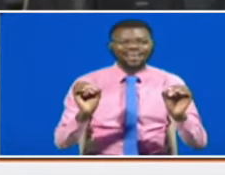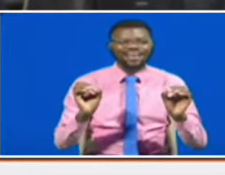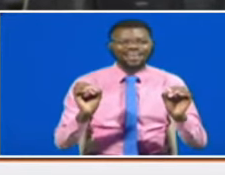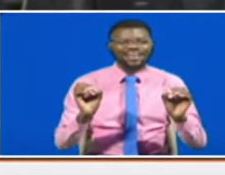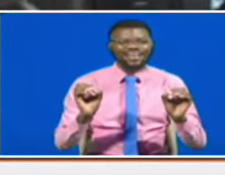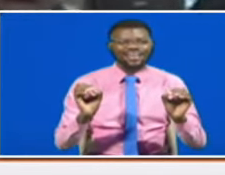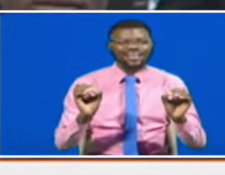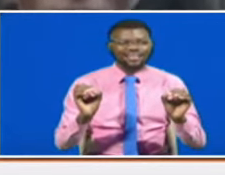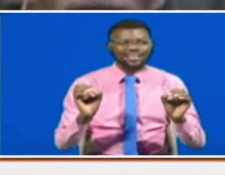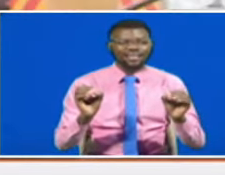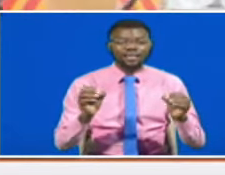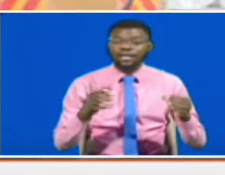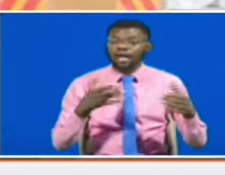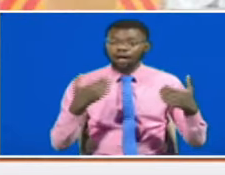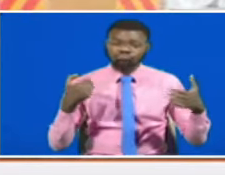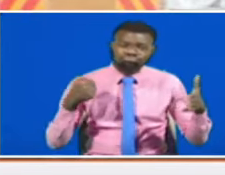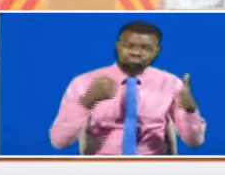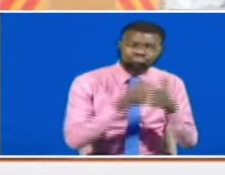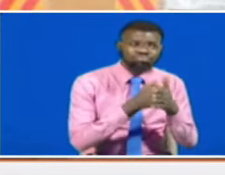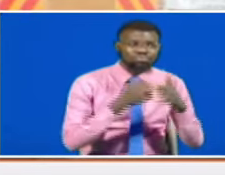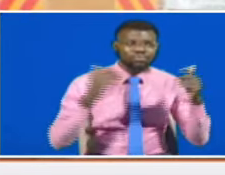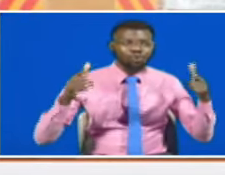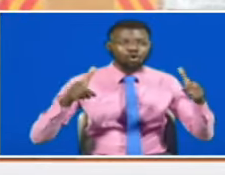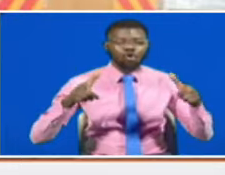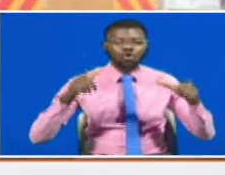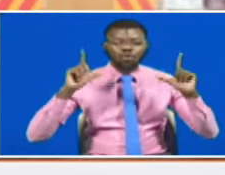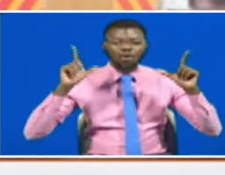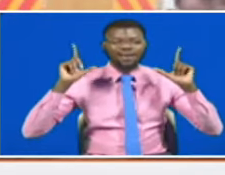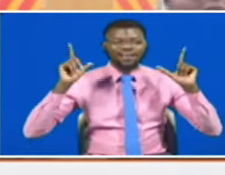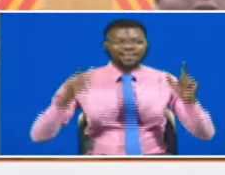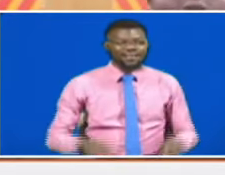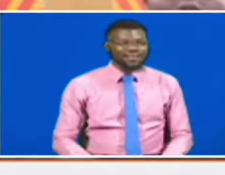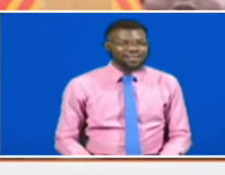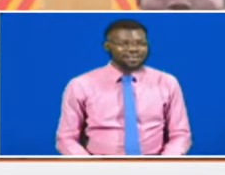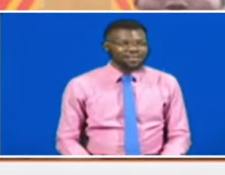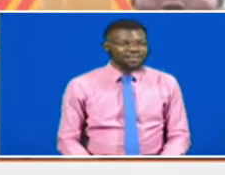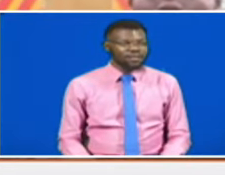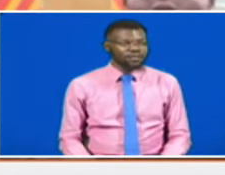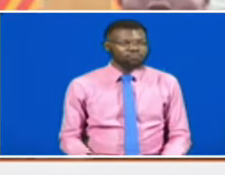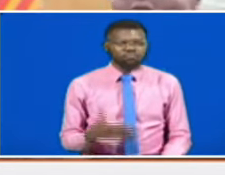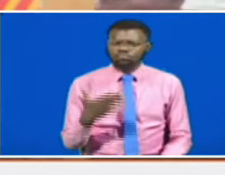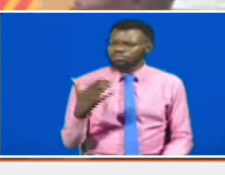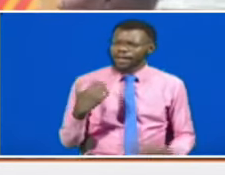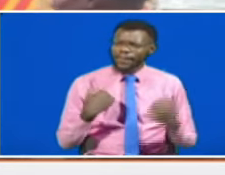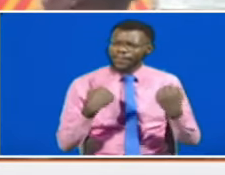akapiga lori kutoka nyuma. Wote walikuwa naelekea barabara sehemu moja barabara.